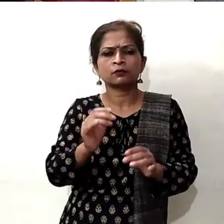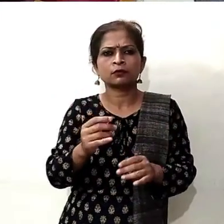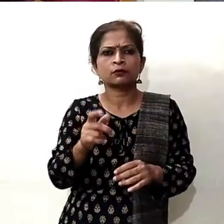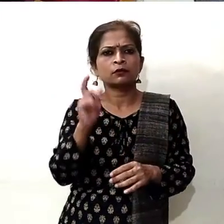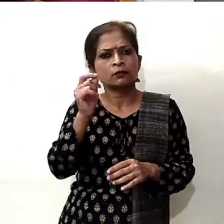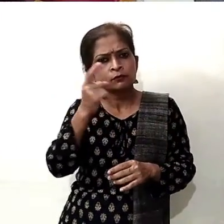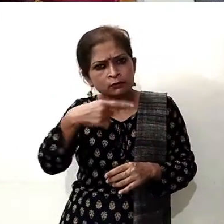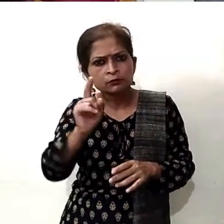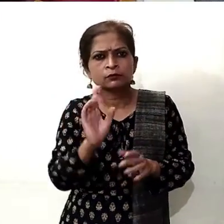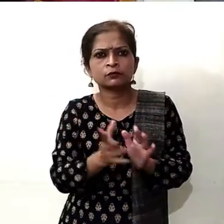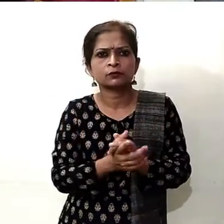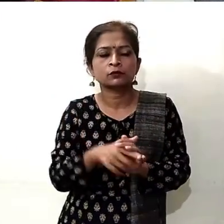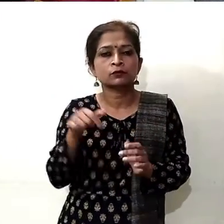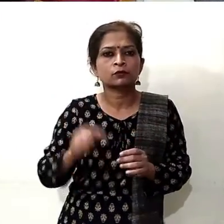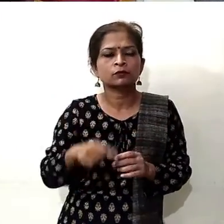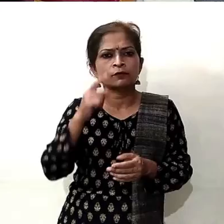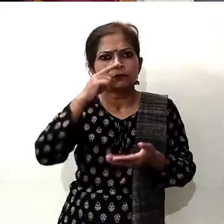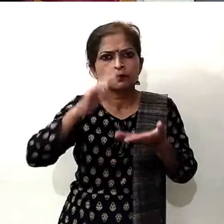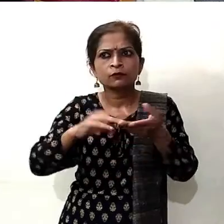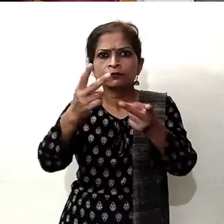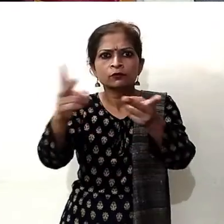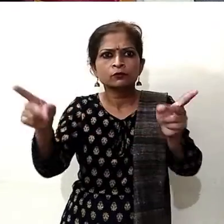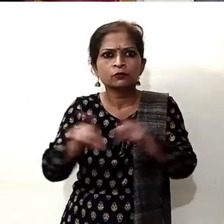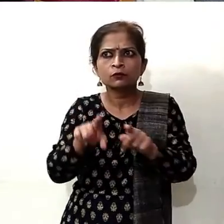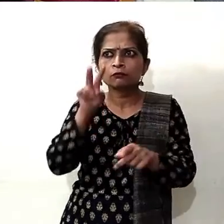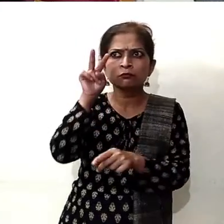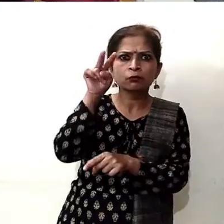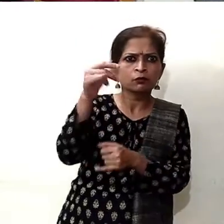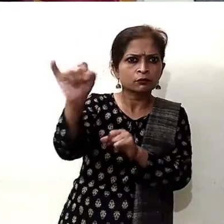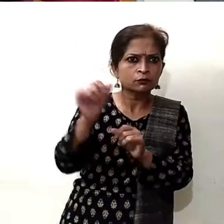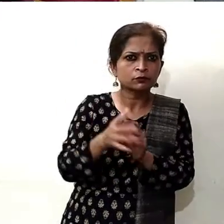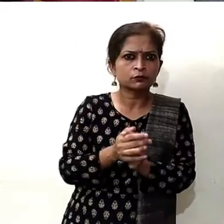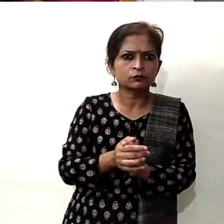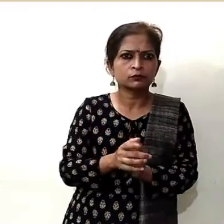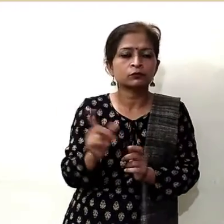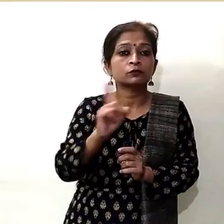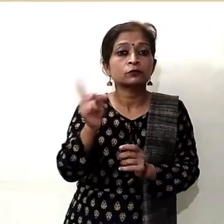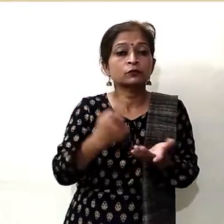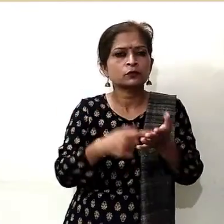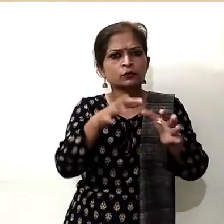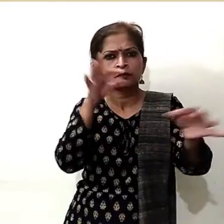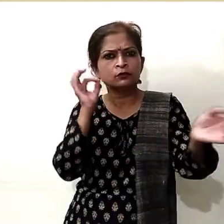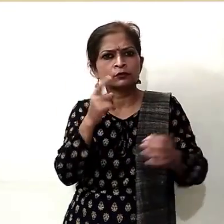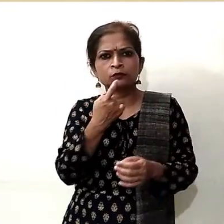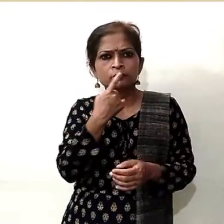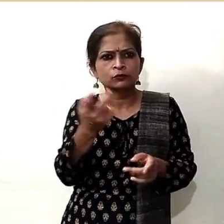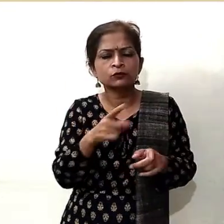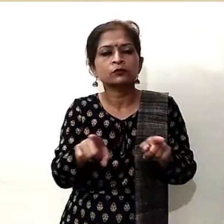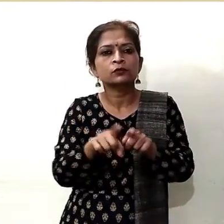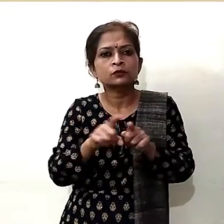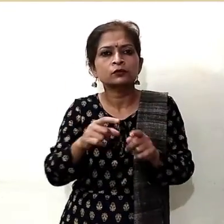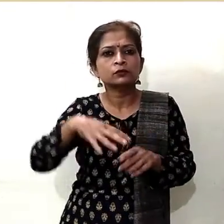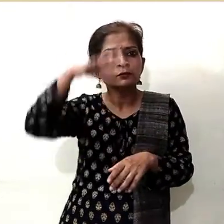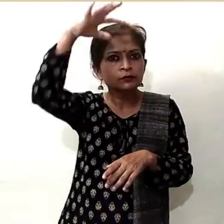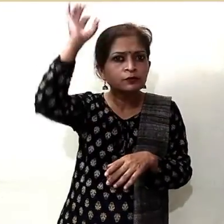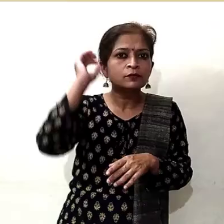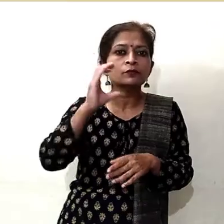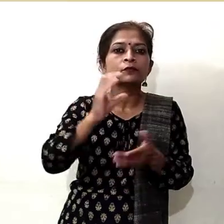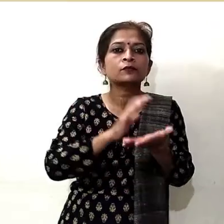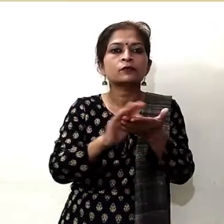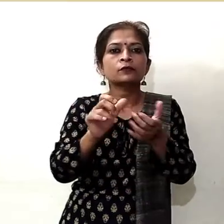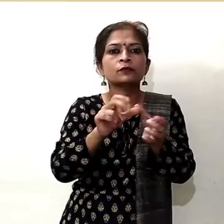पत्नी के ऊपर नजर देना, ये सिर्फ राम जी नहीं बोल रहे हैं, ये आचार्य चाणक्य भी बोलते हैं ना